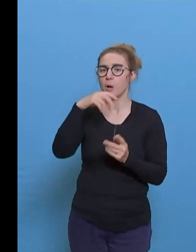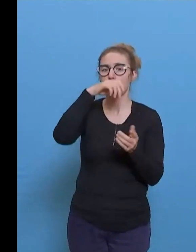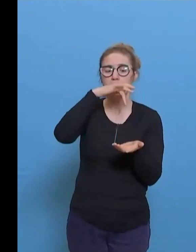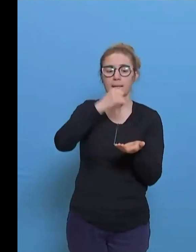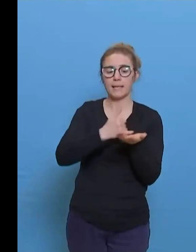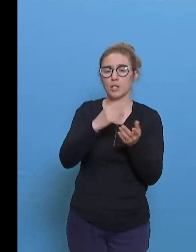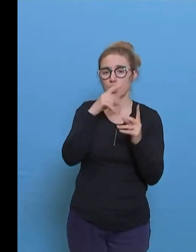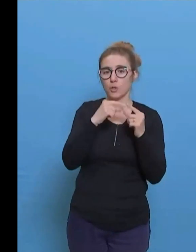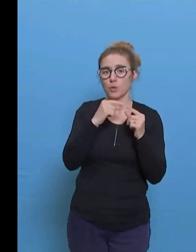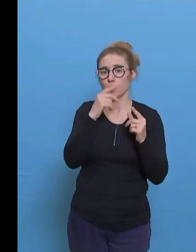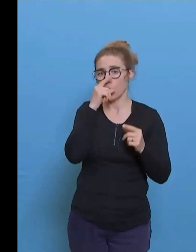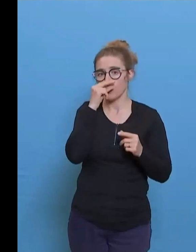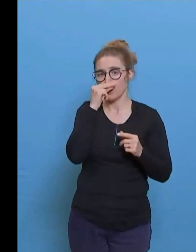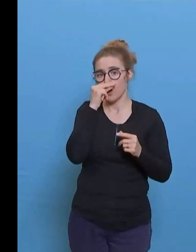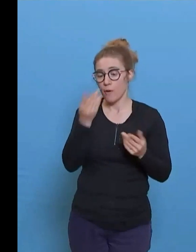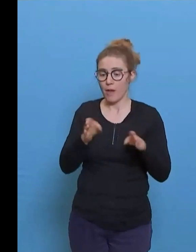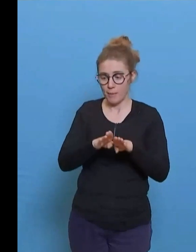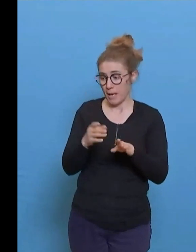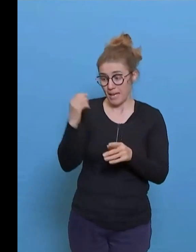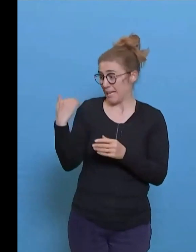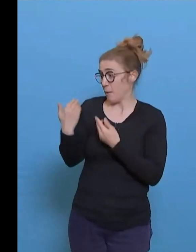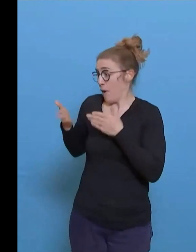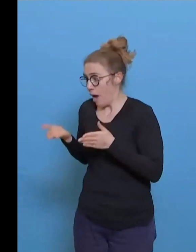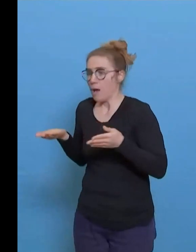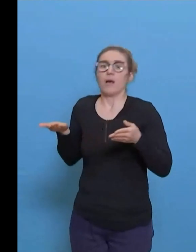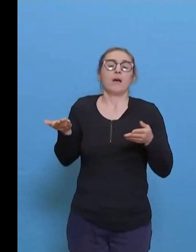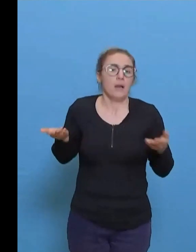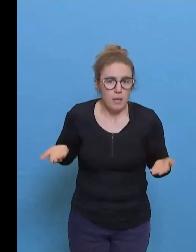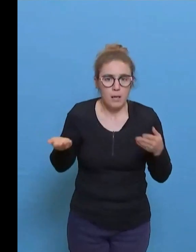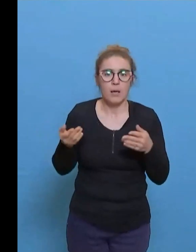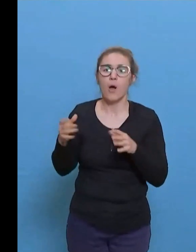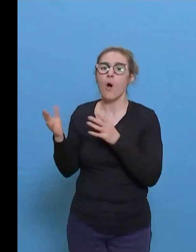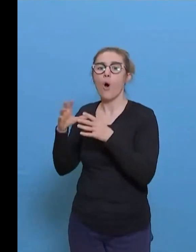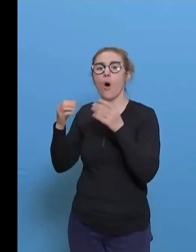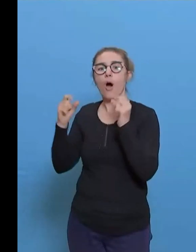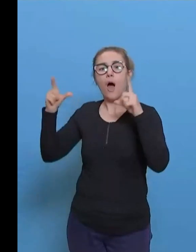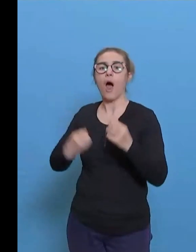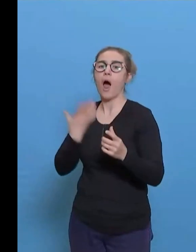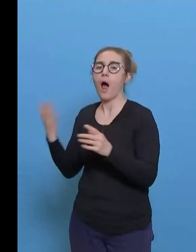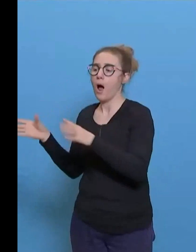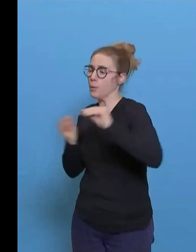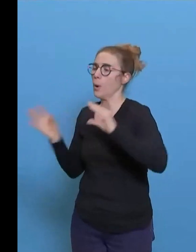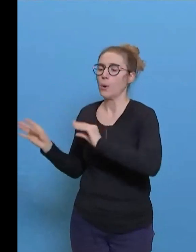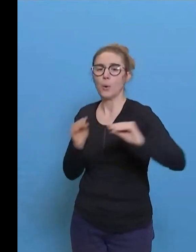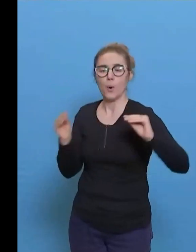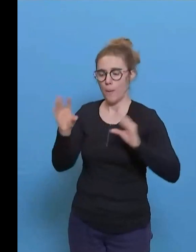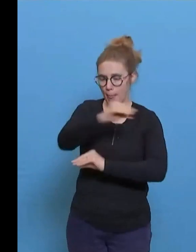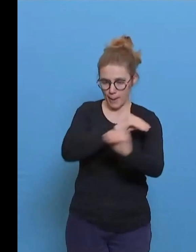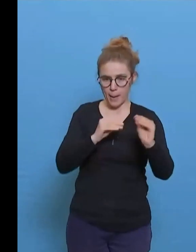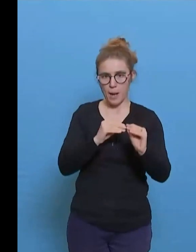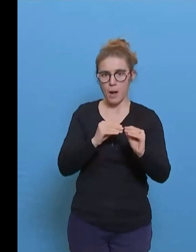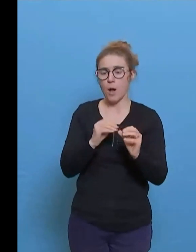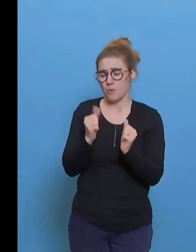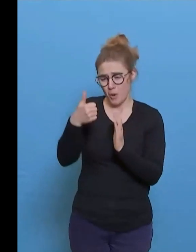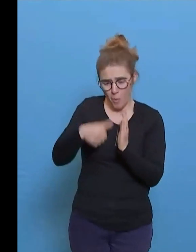Nantes, inaugurée il y a quelques mois à peine, emménagement d'œuvres d'art, déménagement d'œuvres d'art, pour un caprice de